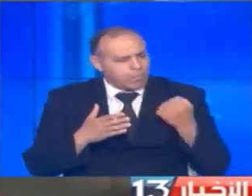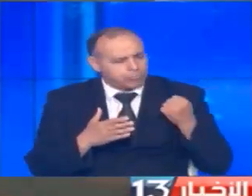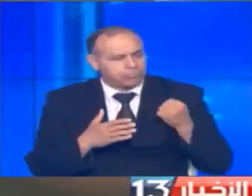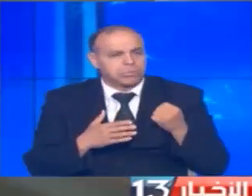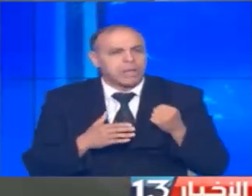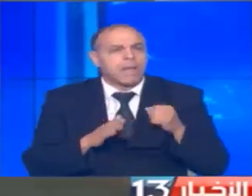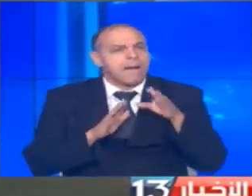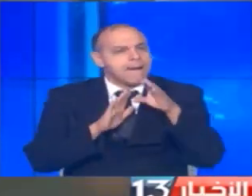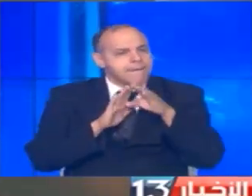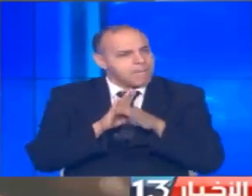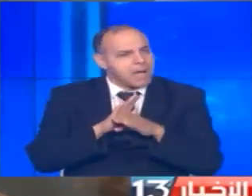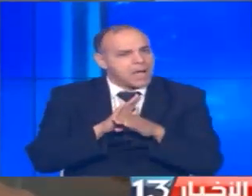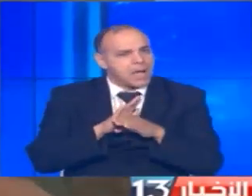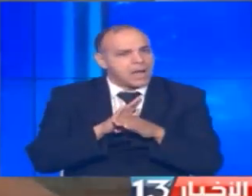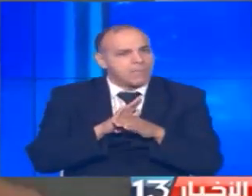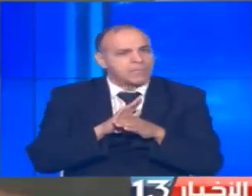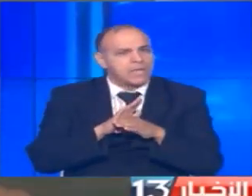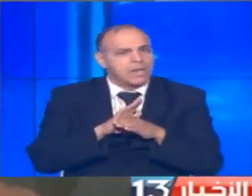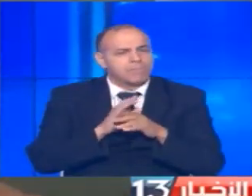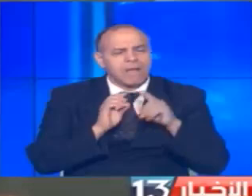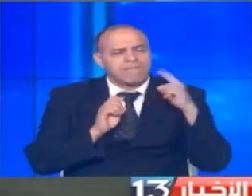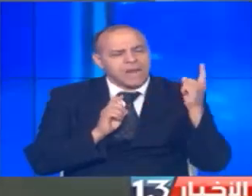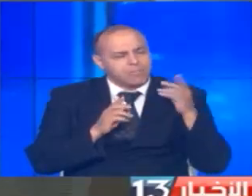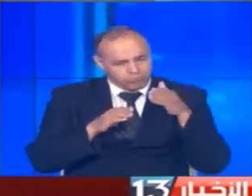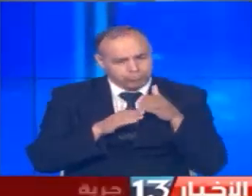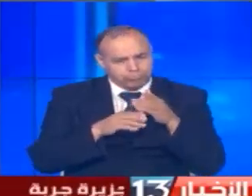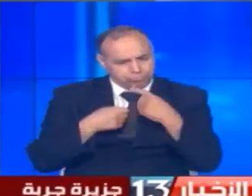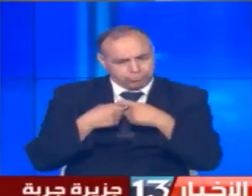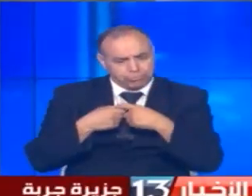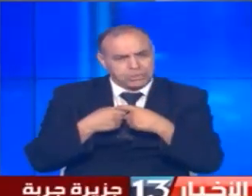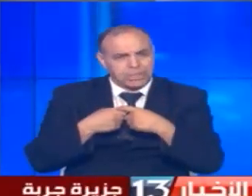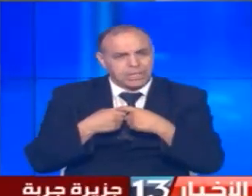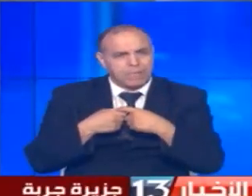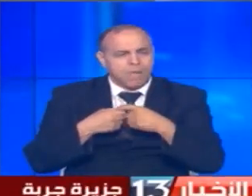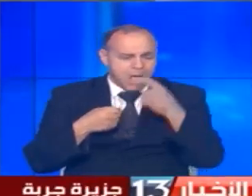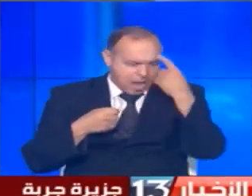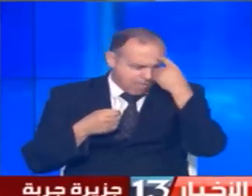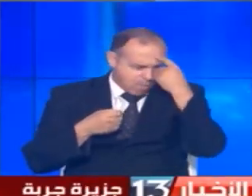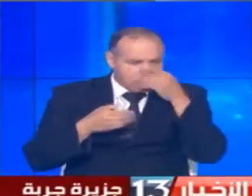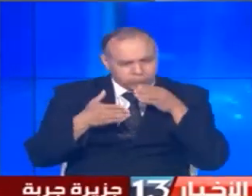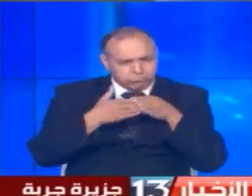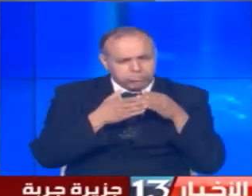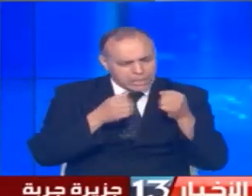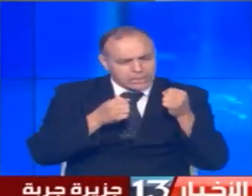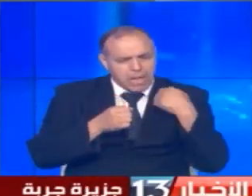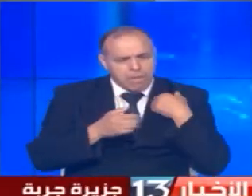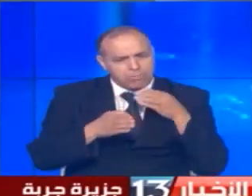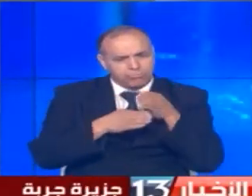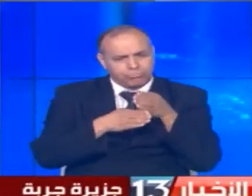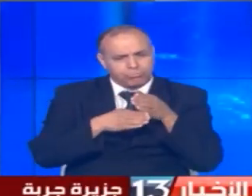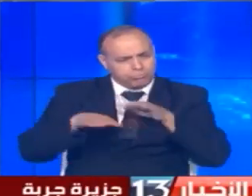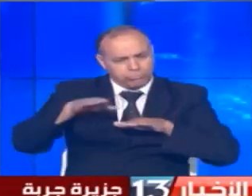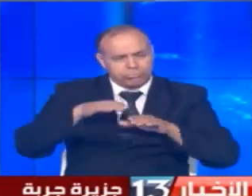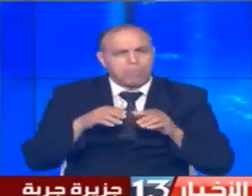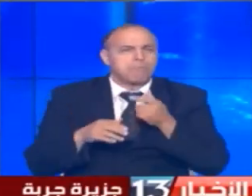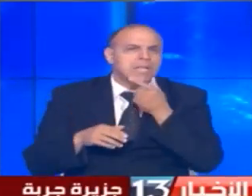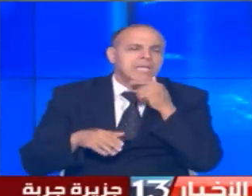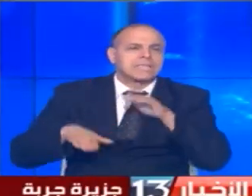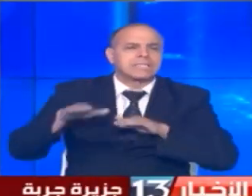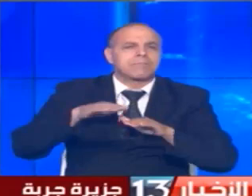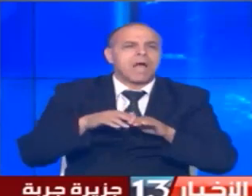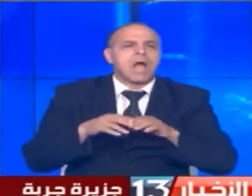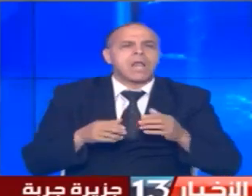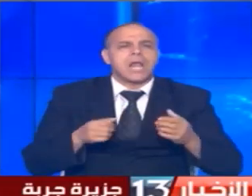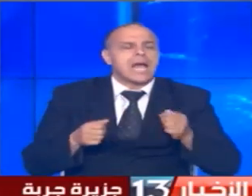منظومة البالمارس متاعي العالمية، لأني عندي عدة تحديات، وفي مثلا السباحة